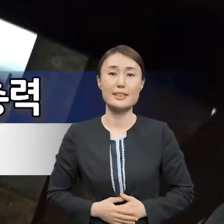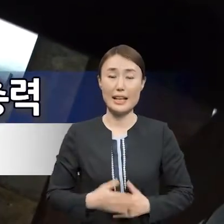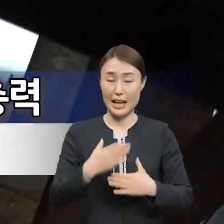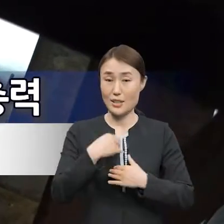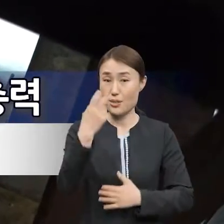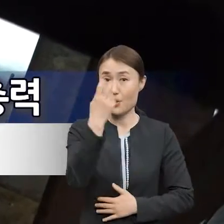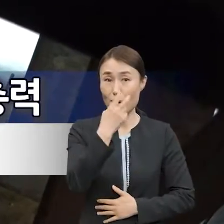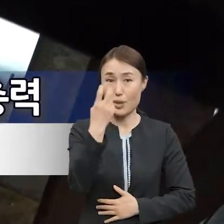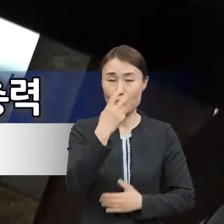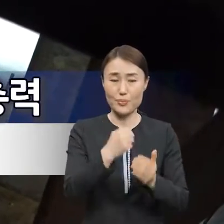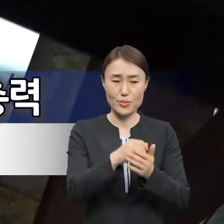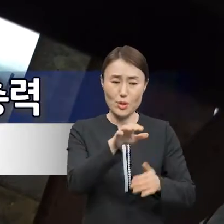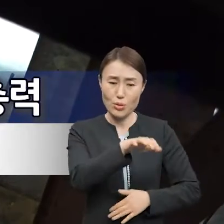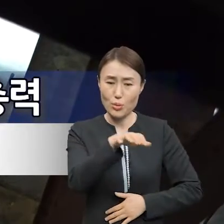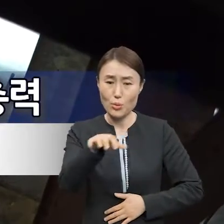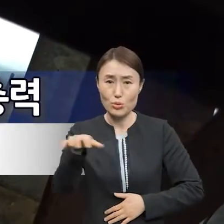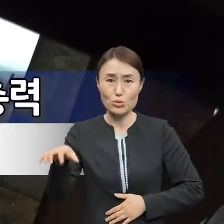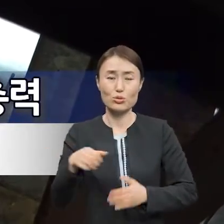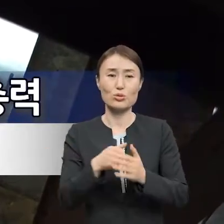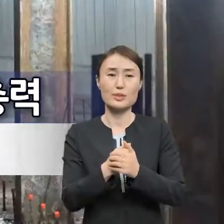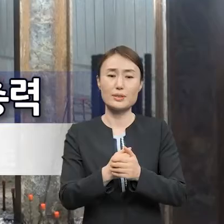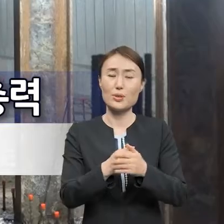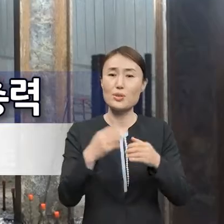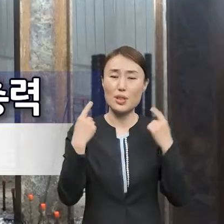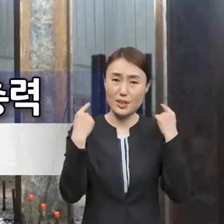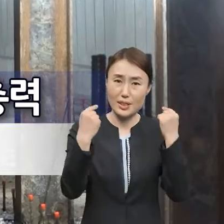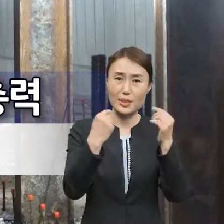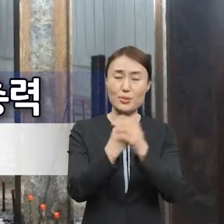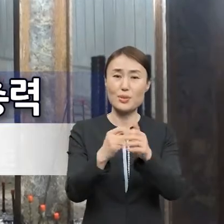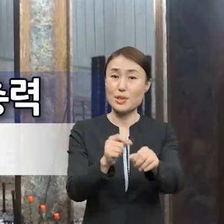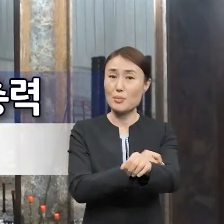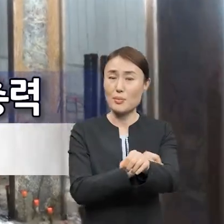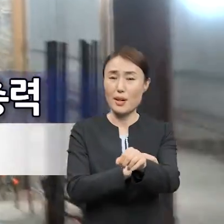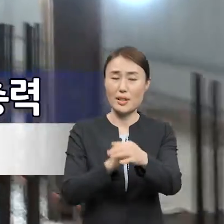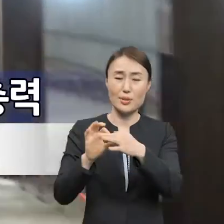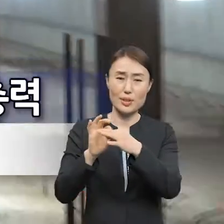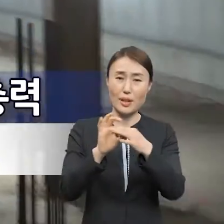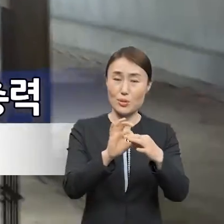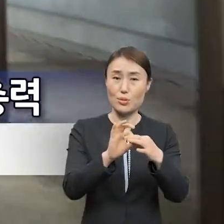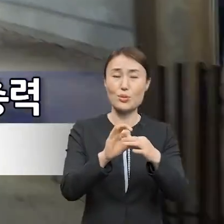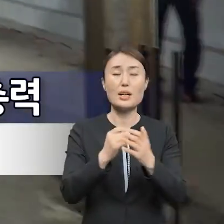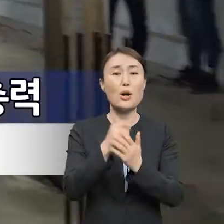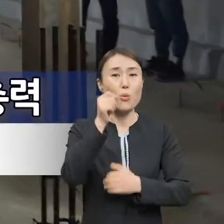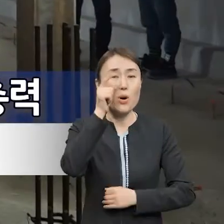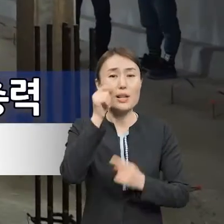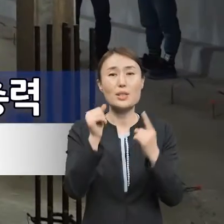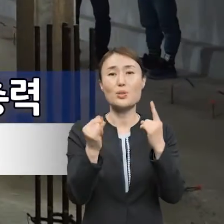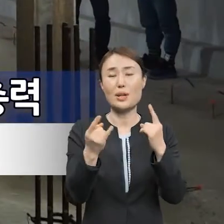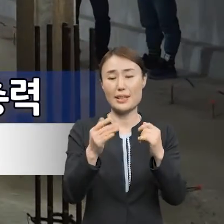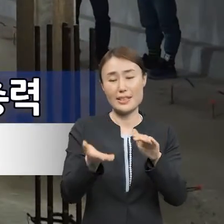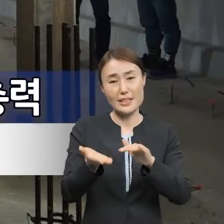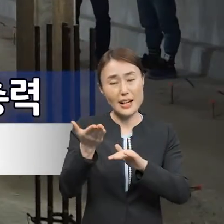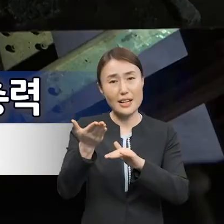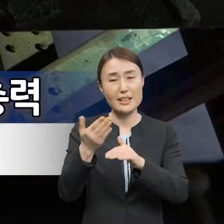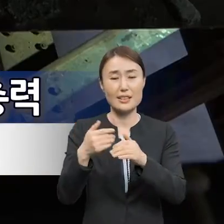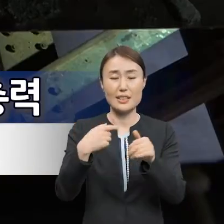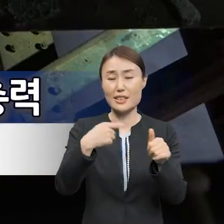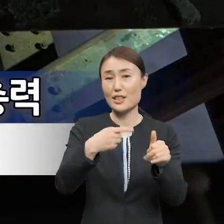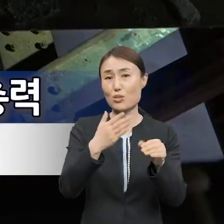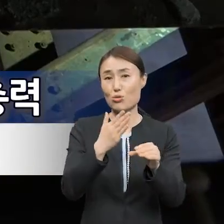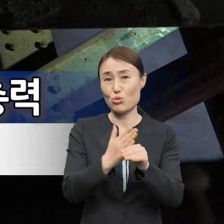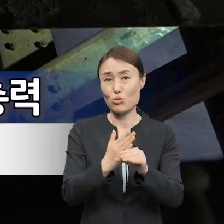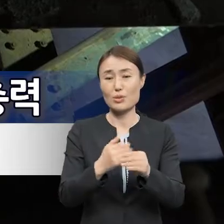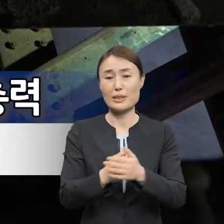전 공구를 대상으로 정기, 특별, 수시 안전점검 등을 매월 1회 이상 추진하고 있으며 이를 통해